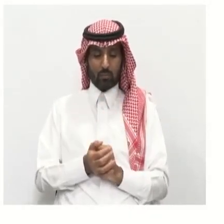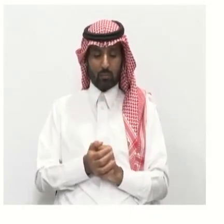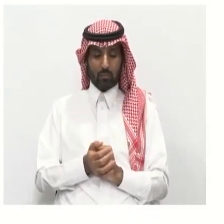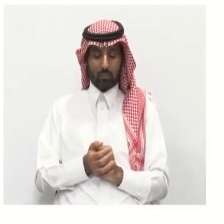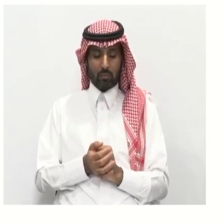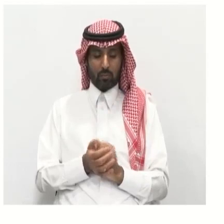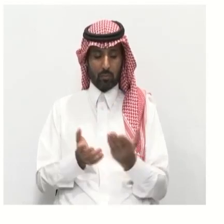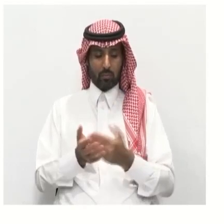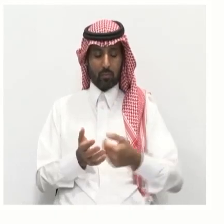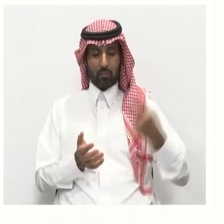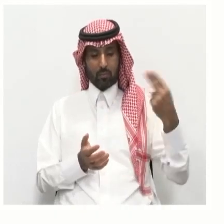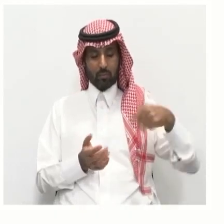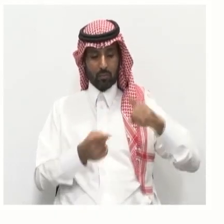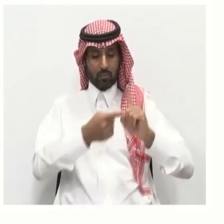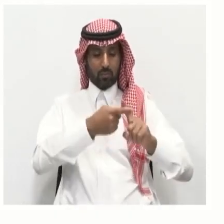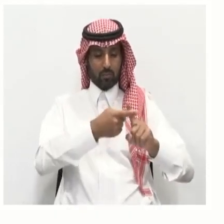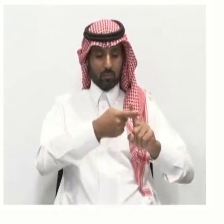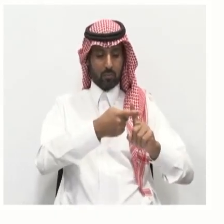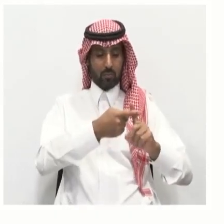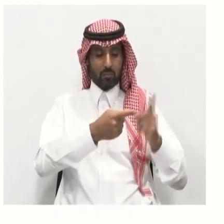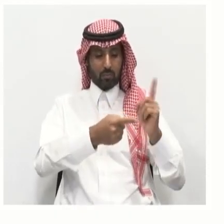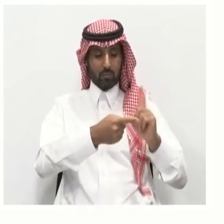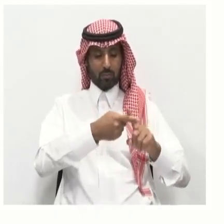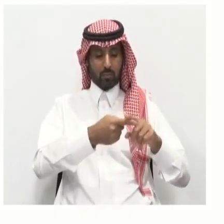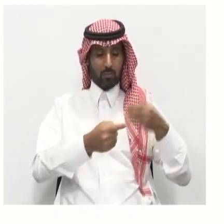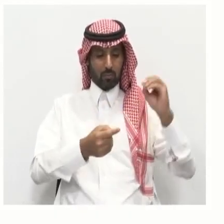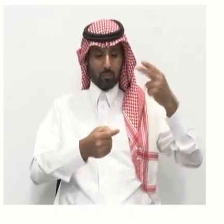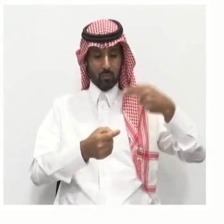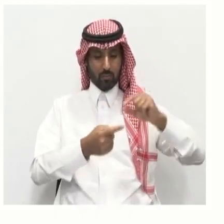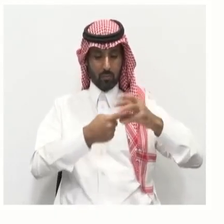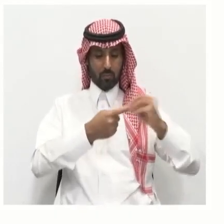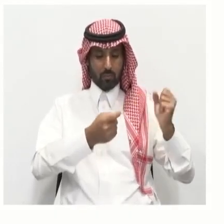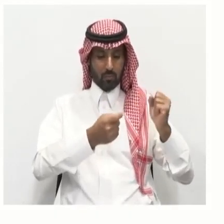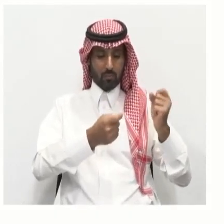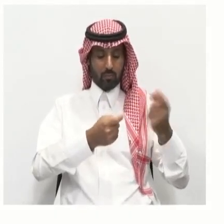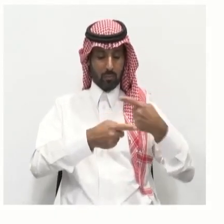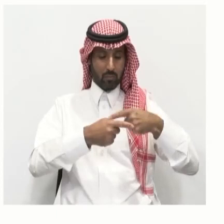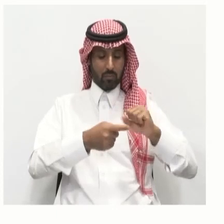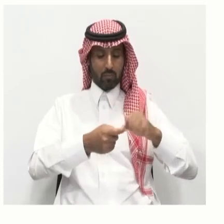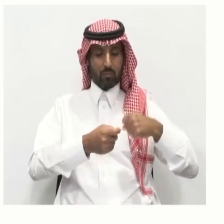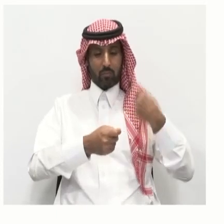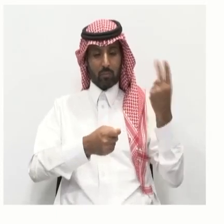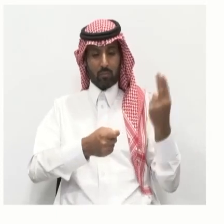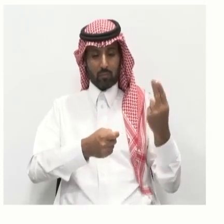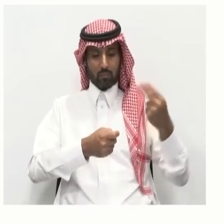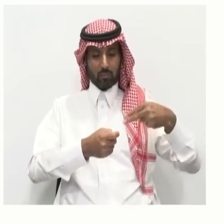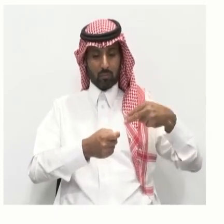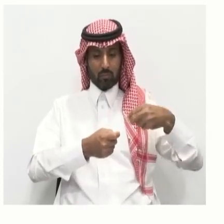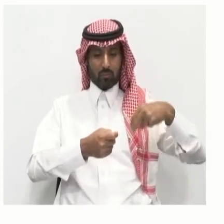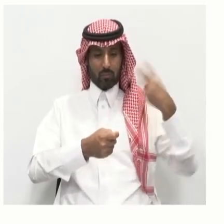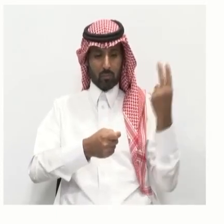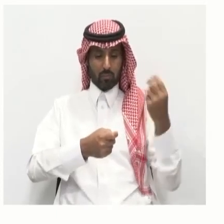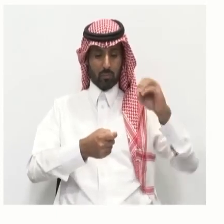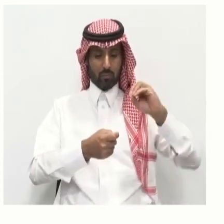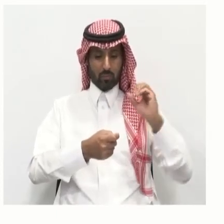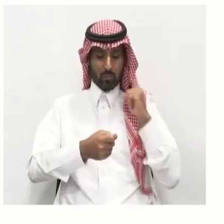نهائيه اللي هي الاتش موجب مع الوتش سالب ينتج ايش h2o هنا عندي اثنين